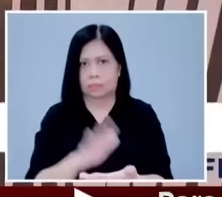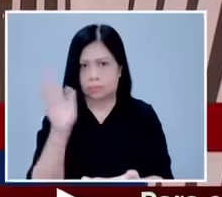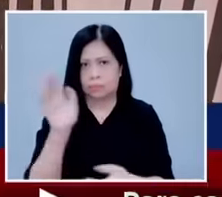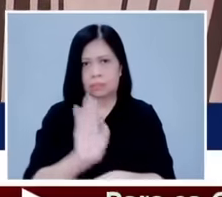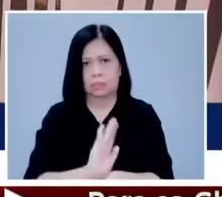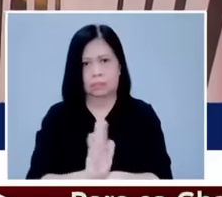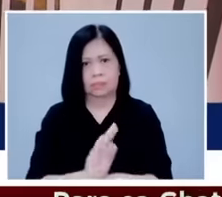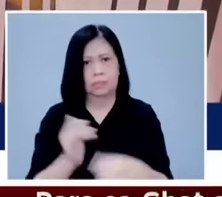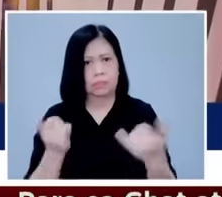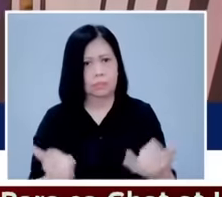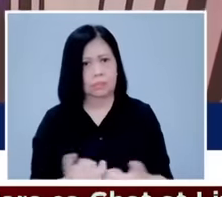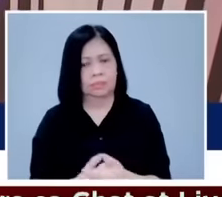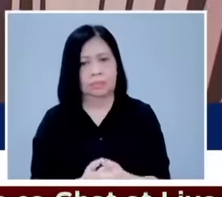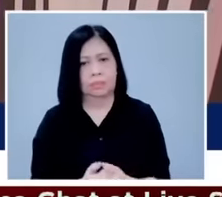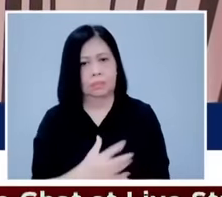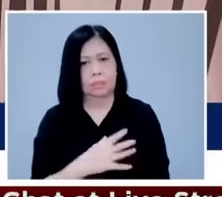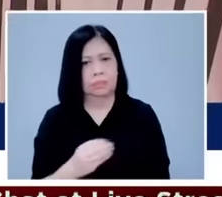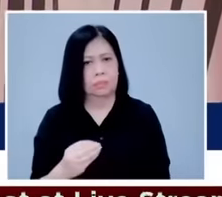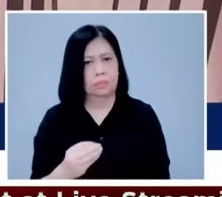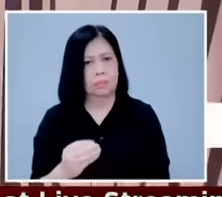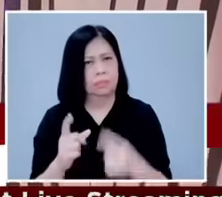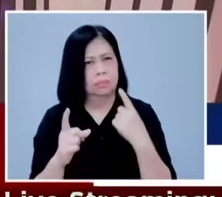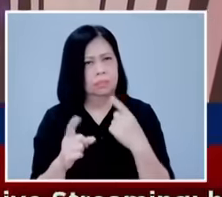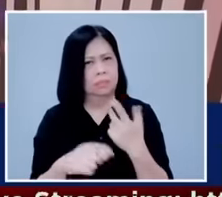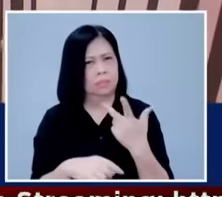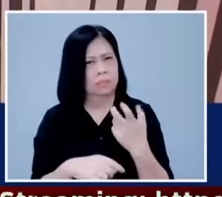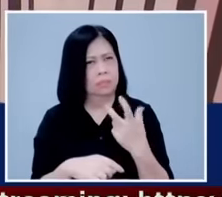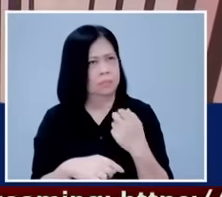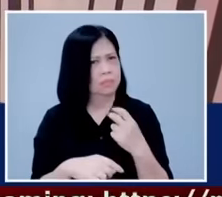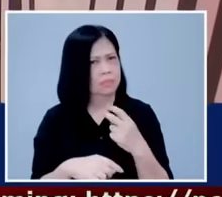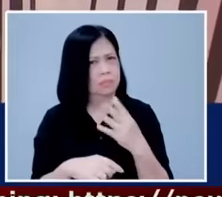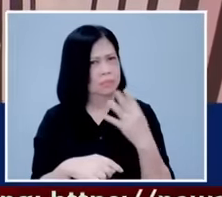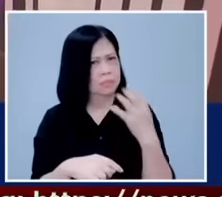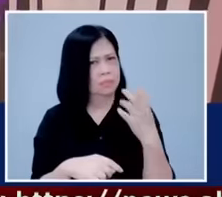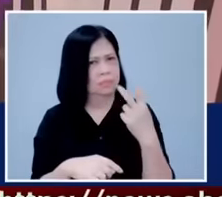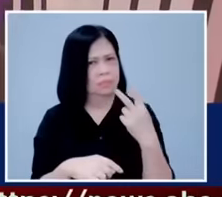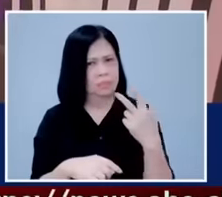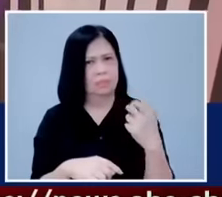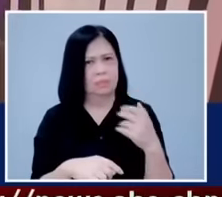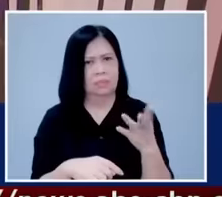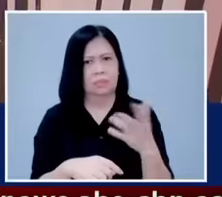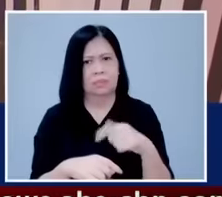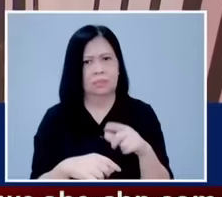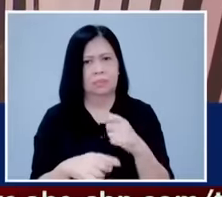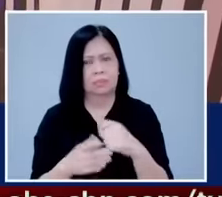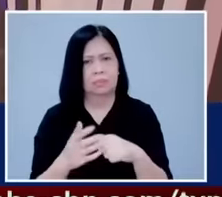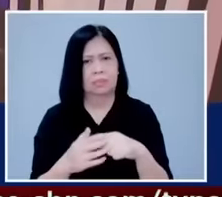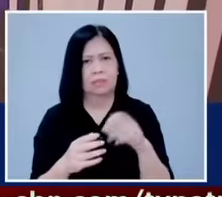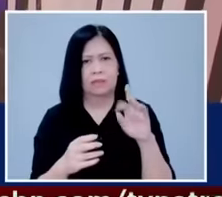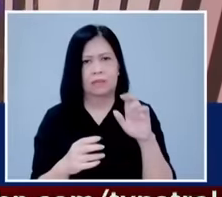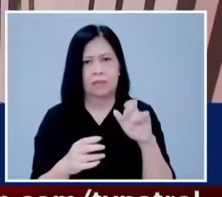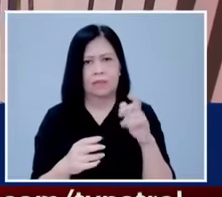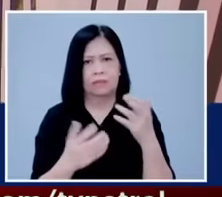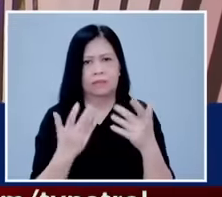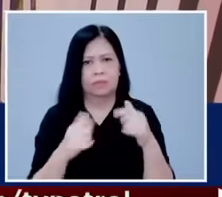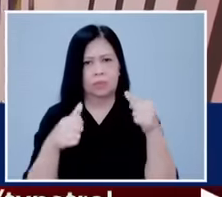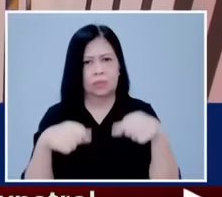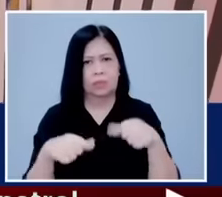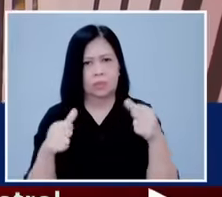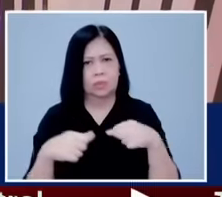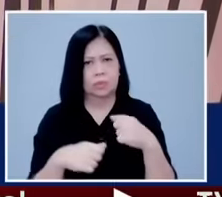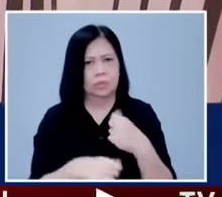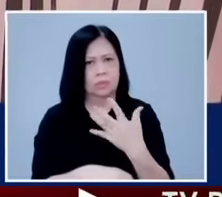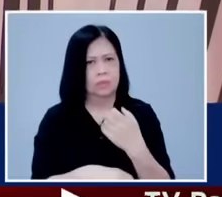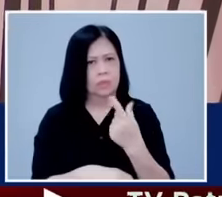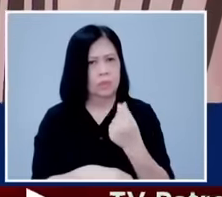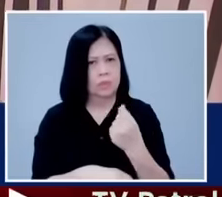right now. And parang nasa 300 ba to 400. And yung mga Firefly, may nakita ako, nagpo-post parang